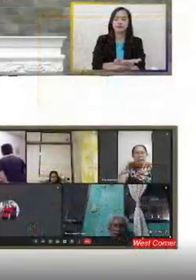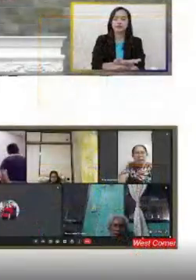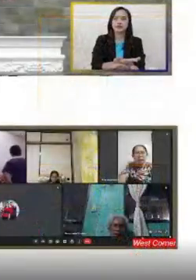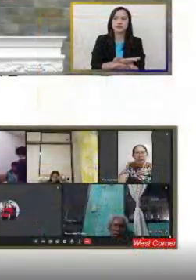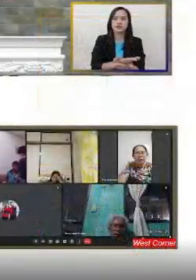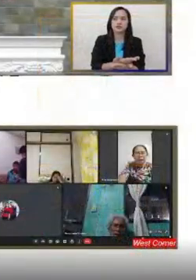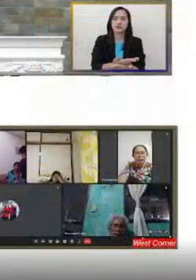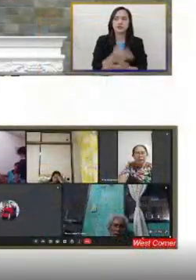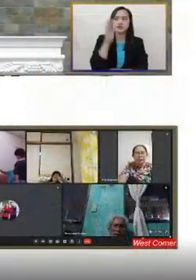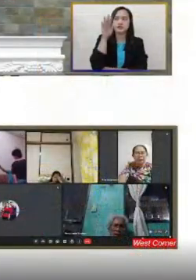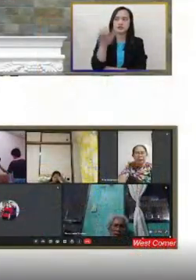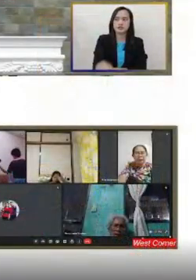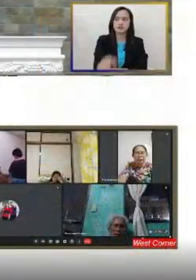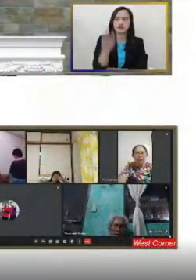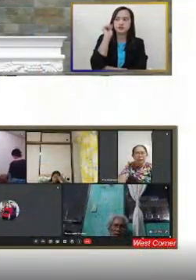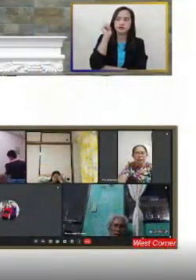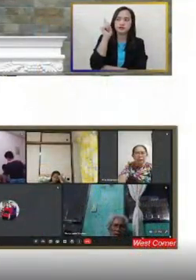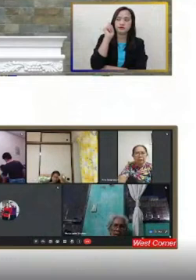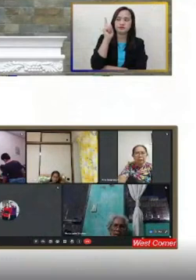Gomer.